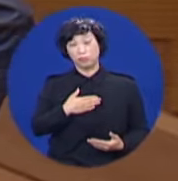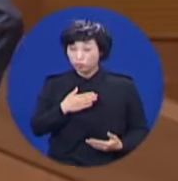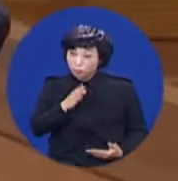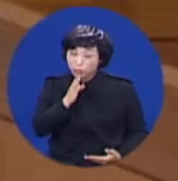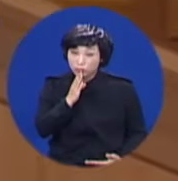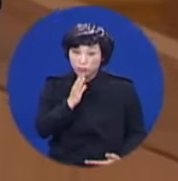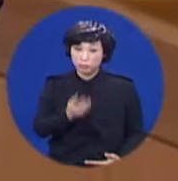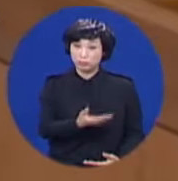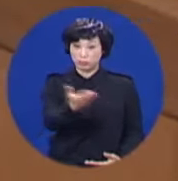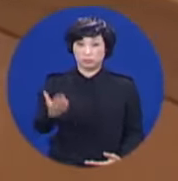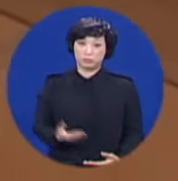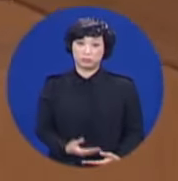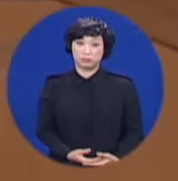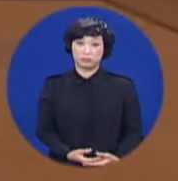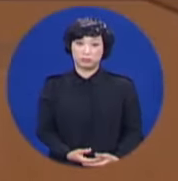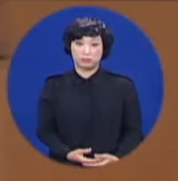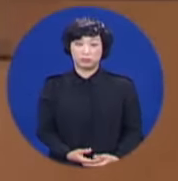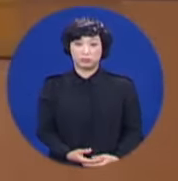충만하다.